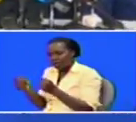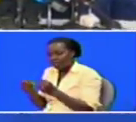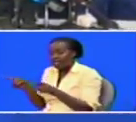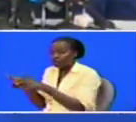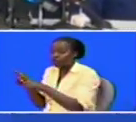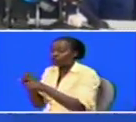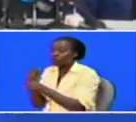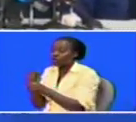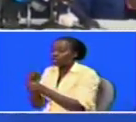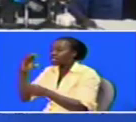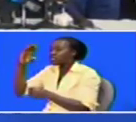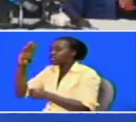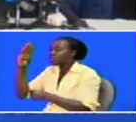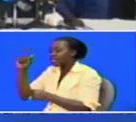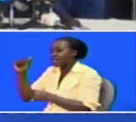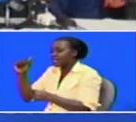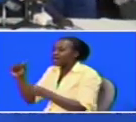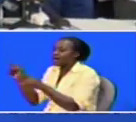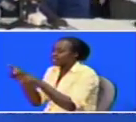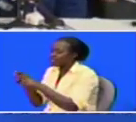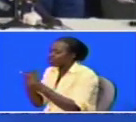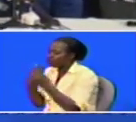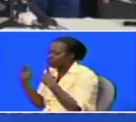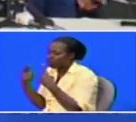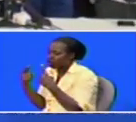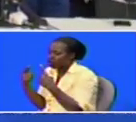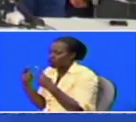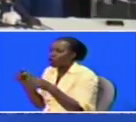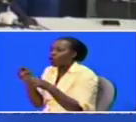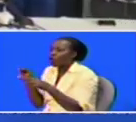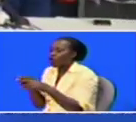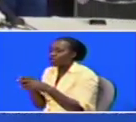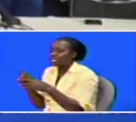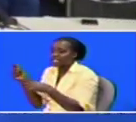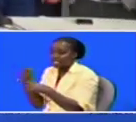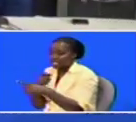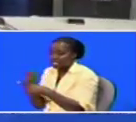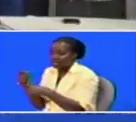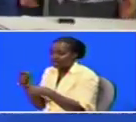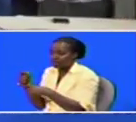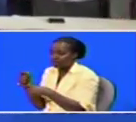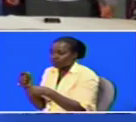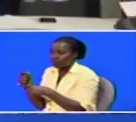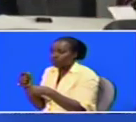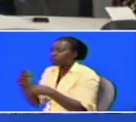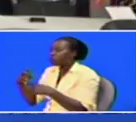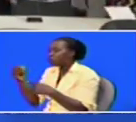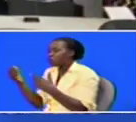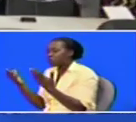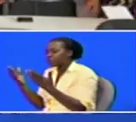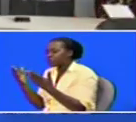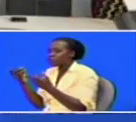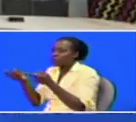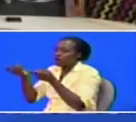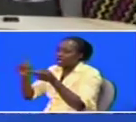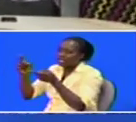alivyofanya. CBA ukiangalia pia inaongea kuhusu training ambayo ni kwenda kusomea utaalamu zaidi, degree